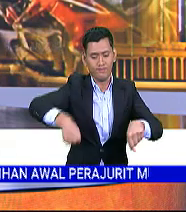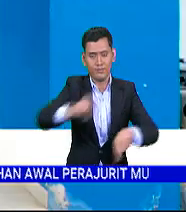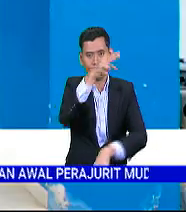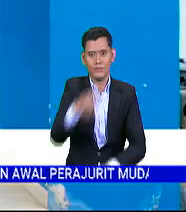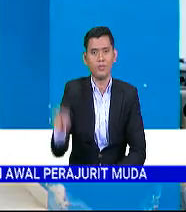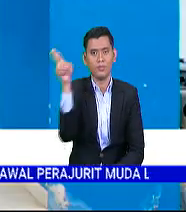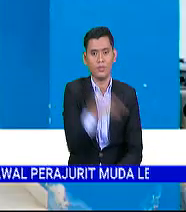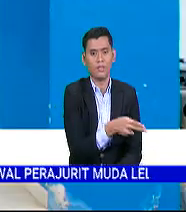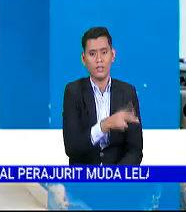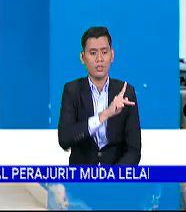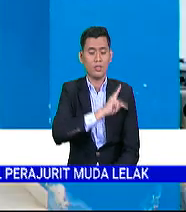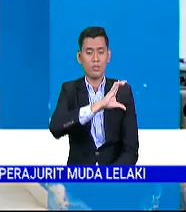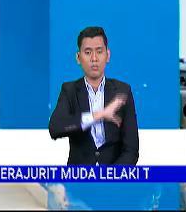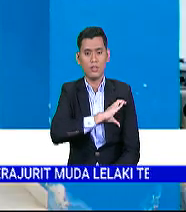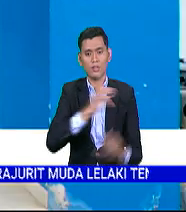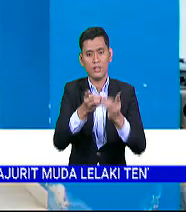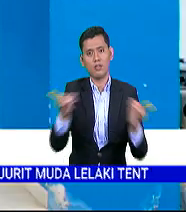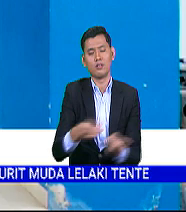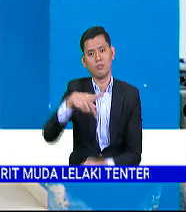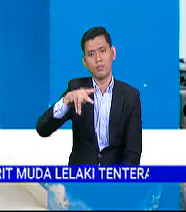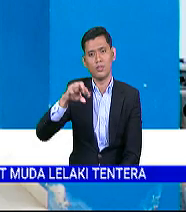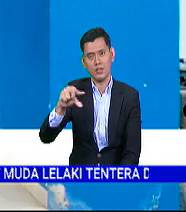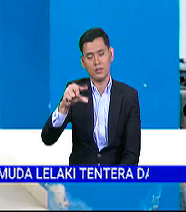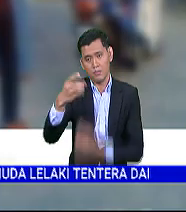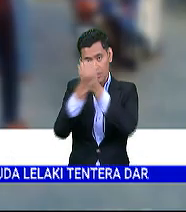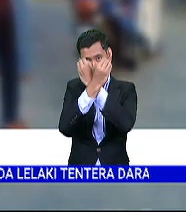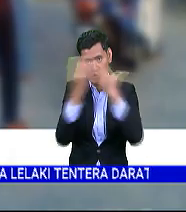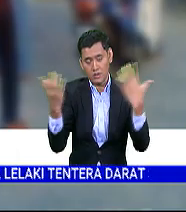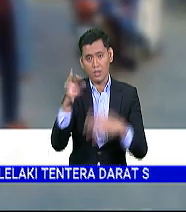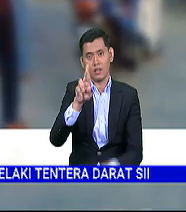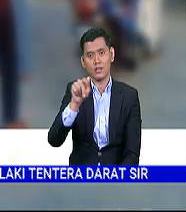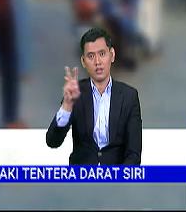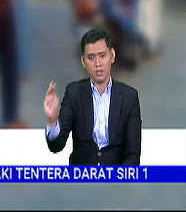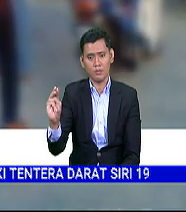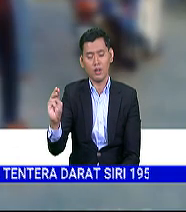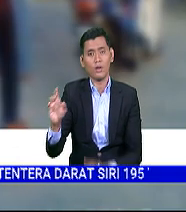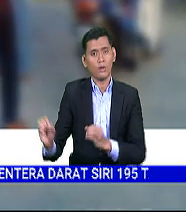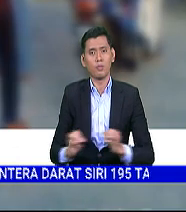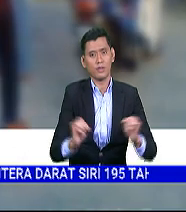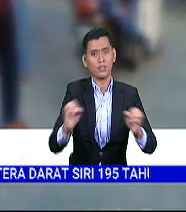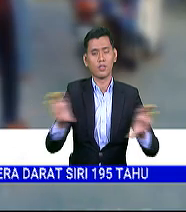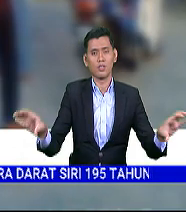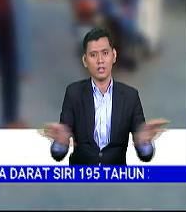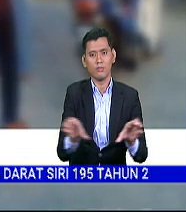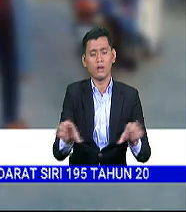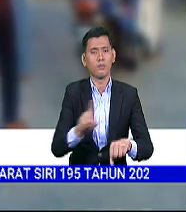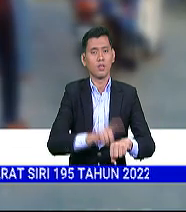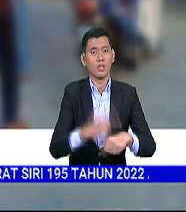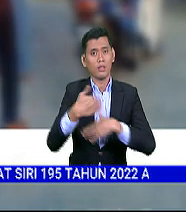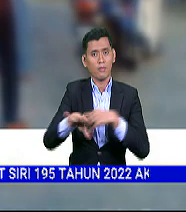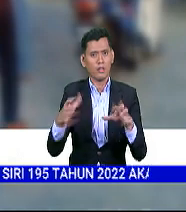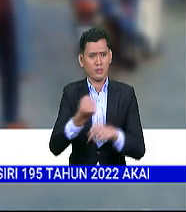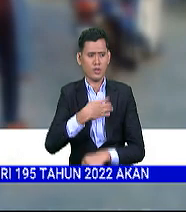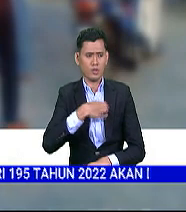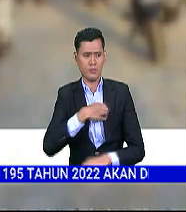Ketua Polis Daerah Pendang, DSP Aris Syam Hamzah dalam kenyataan kepada RTM memaklumkan operasi dilakukan selepas mendapat aduan